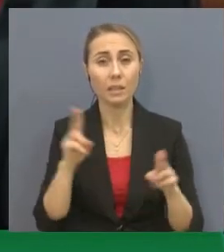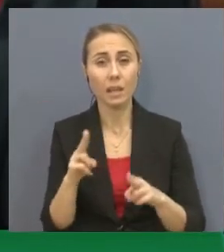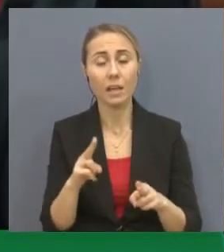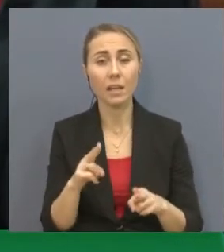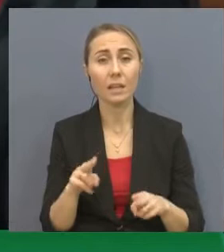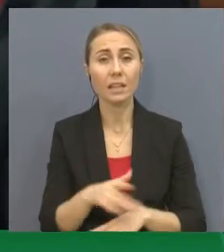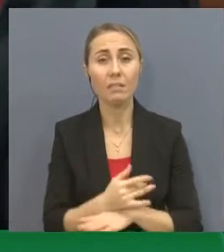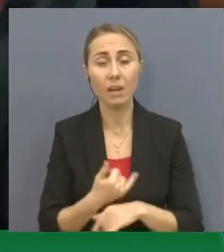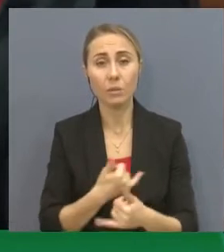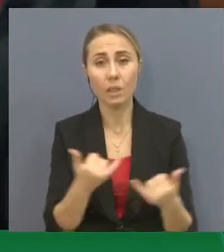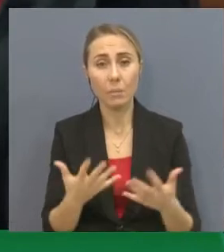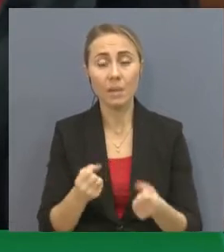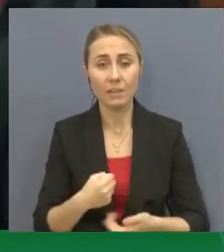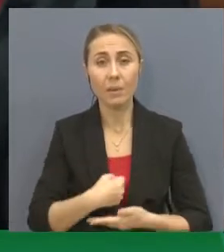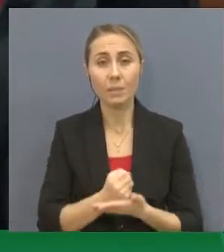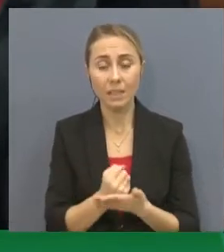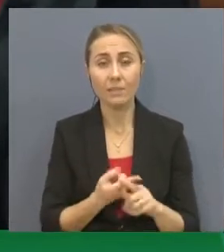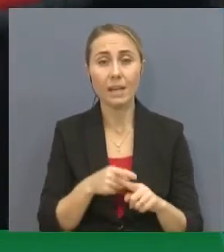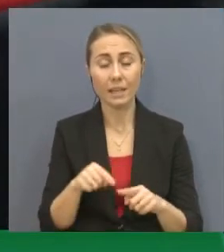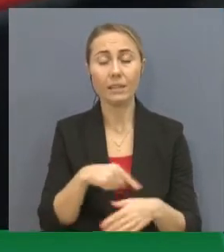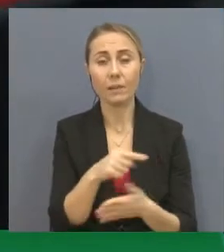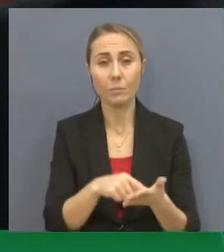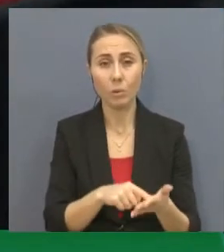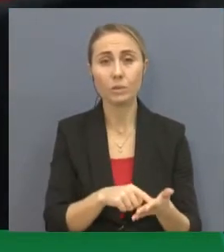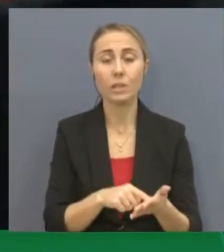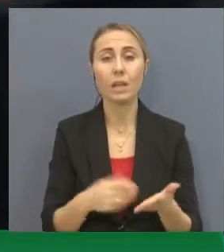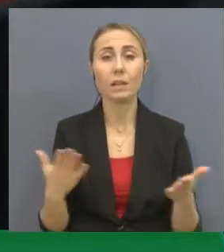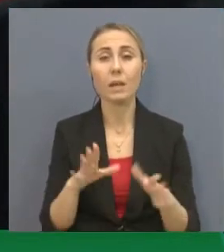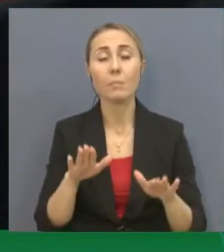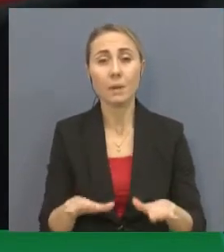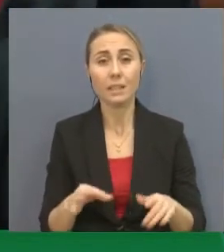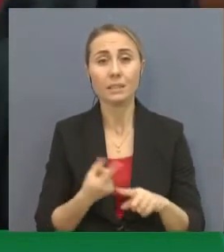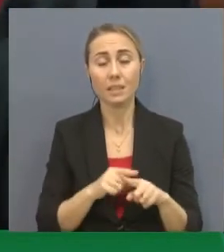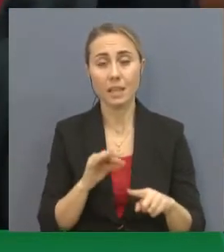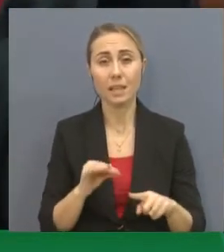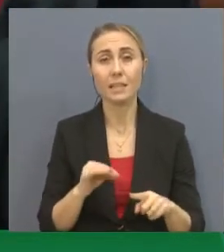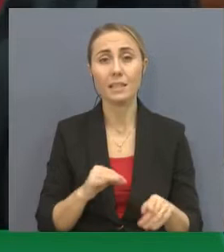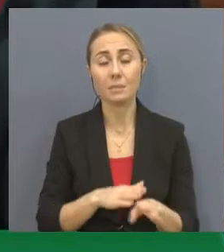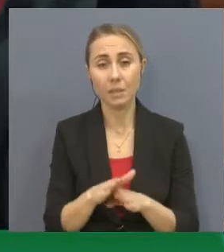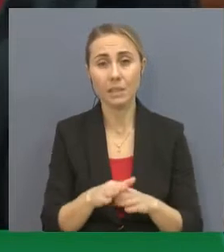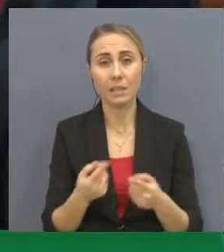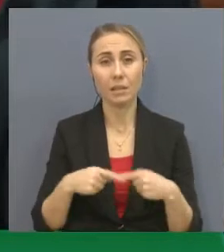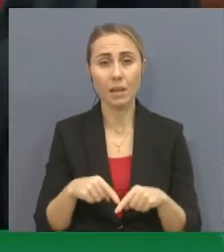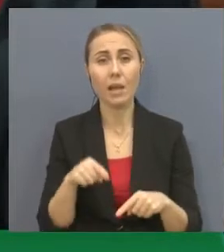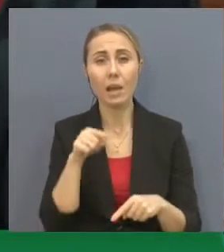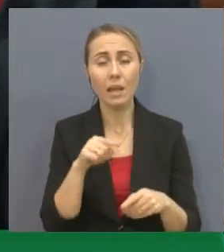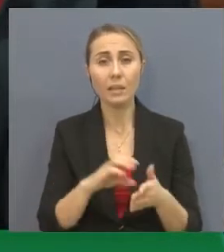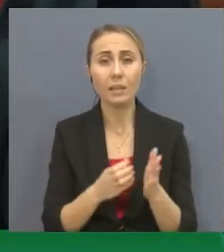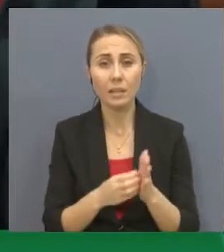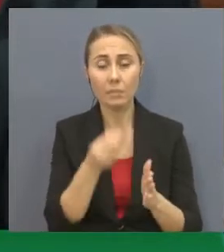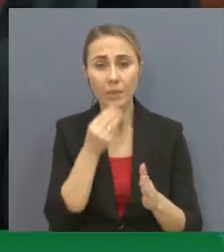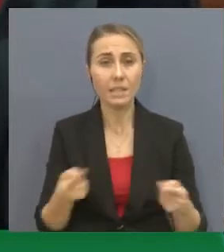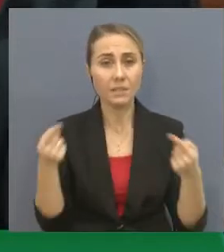принято постановление по данному вопросу соответствие которым местными скульптурку несет проводится работа по приведению эти пункты обогрева и питания